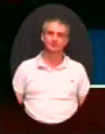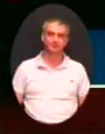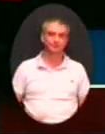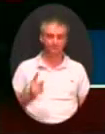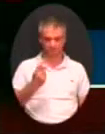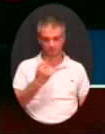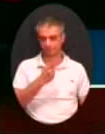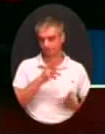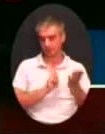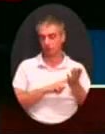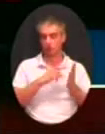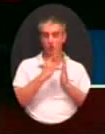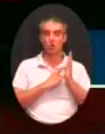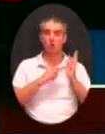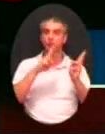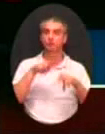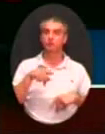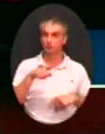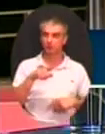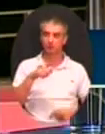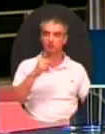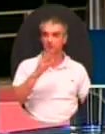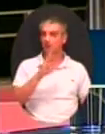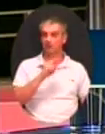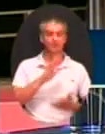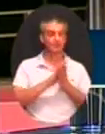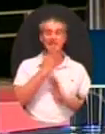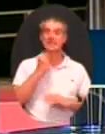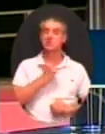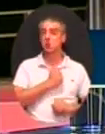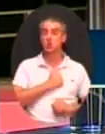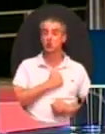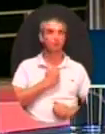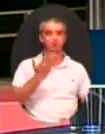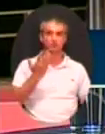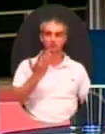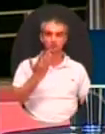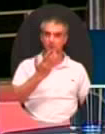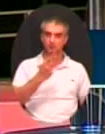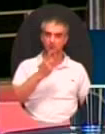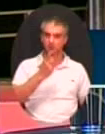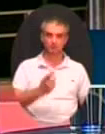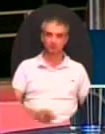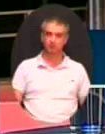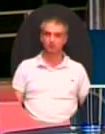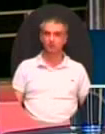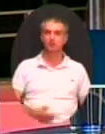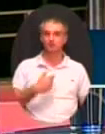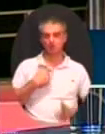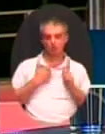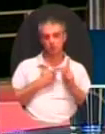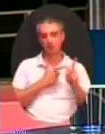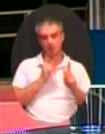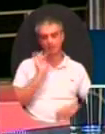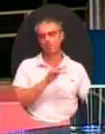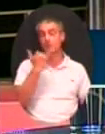בחוק השבות, אבל צודק, או בחוק השבות כתוב גיור, לא כתוב גיור כהלכה לפי, לא יודעת מה, בדץ בית, לא יודעת. על זה אנחנו נלחמים כל